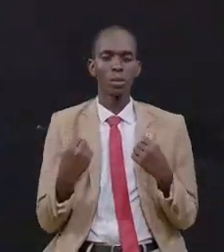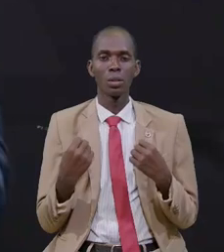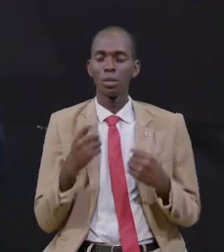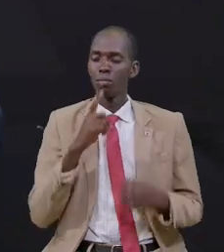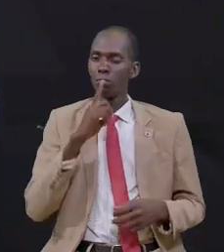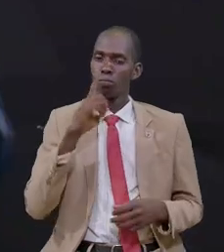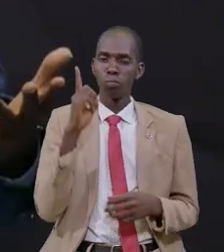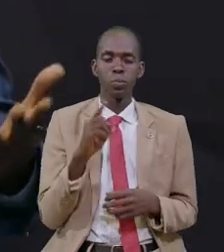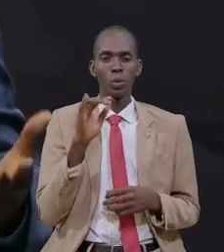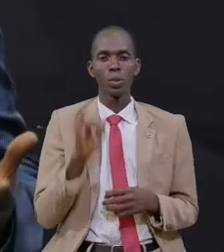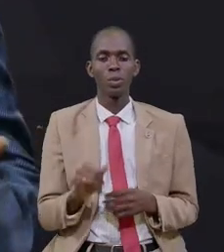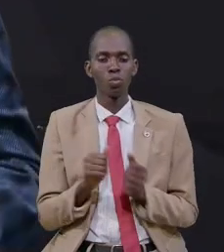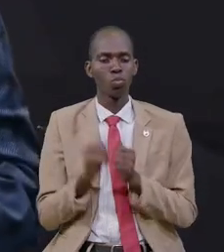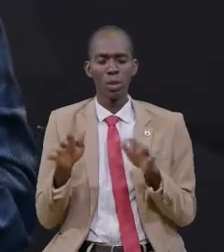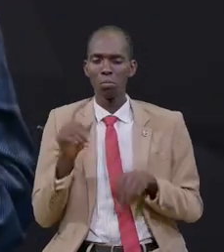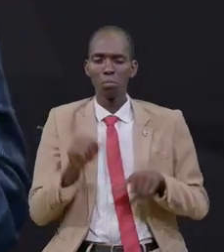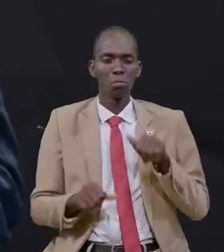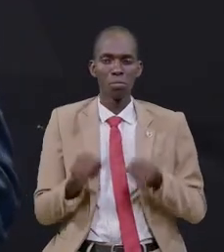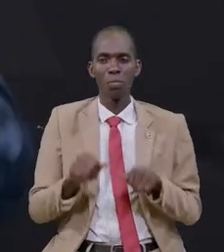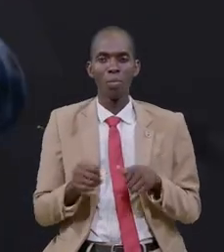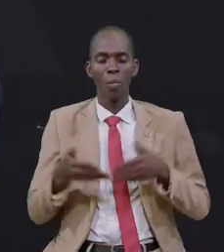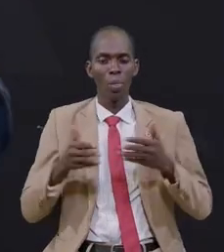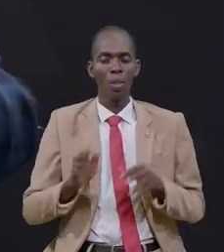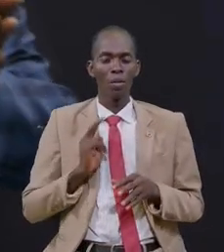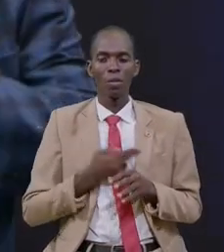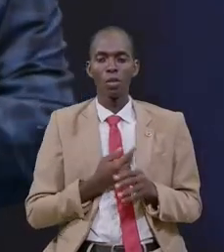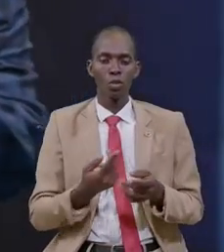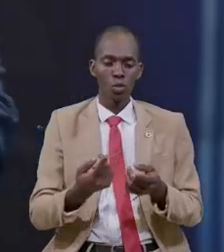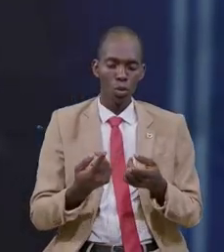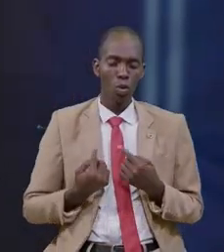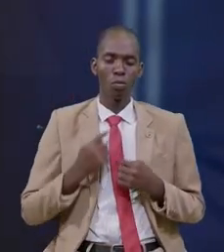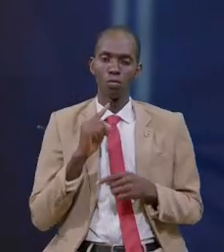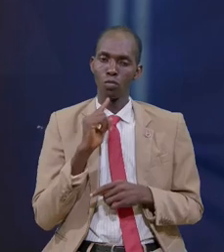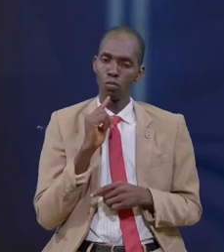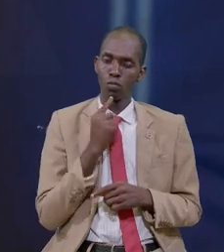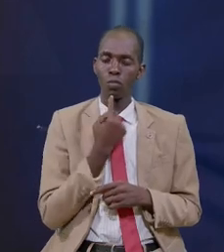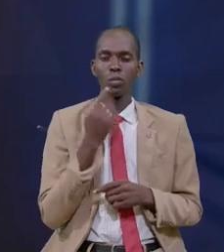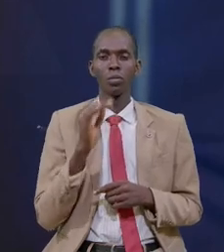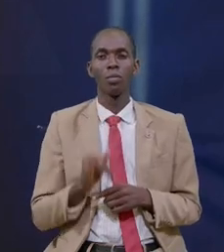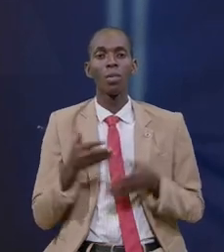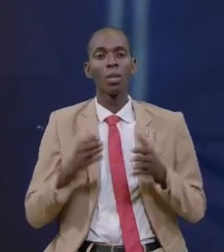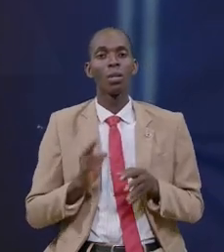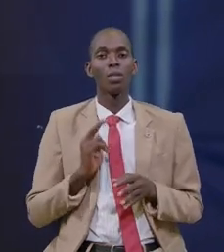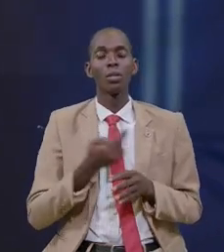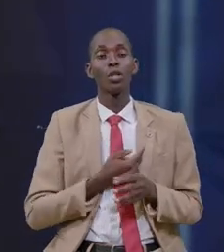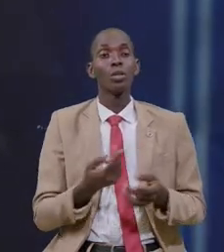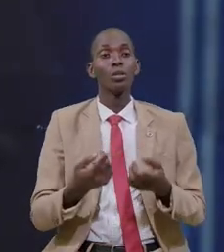Venons, approchons-nous donc avec assurance. Approchons-nous